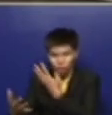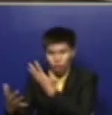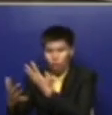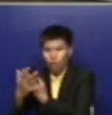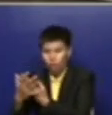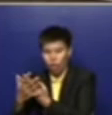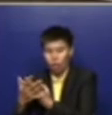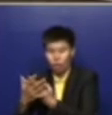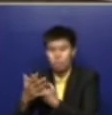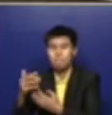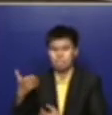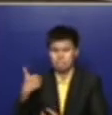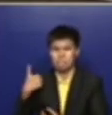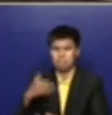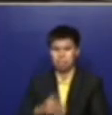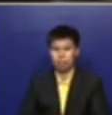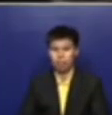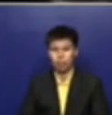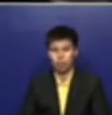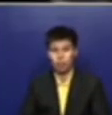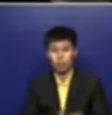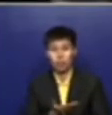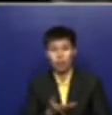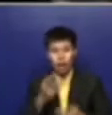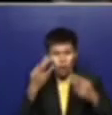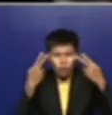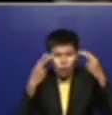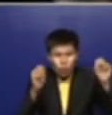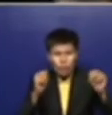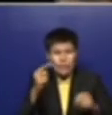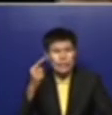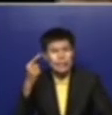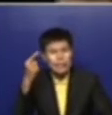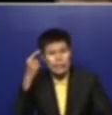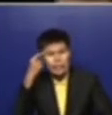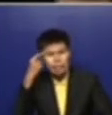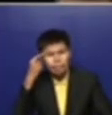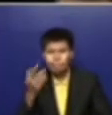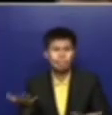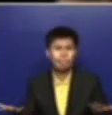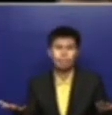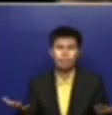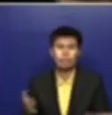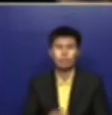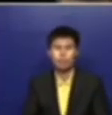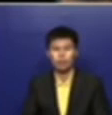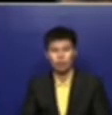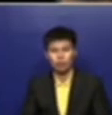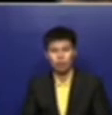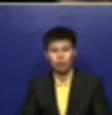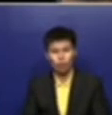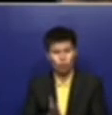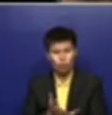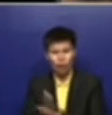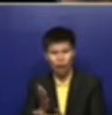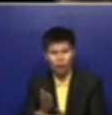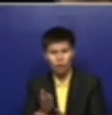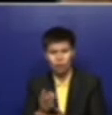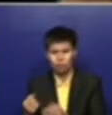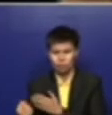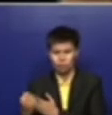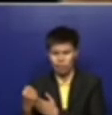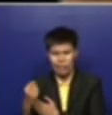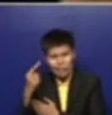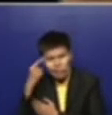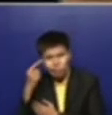ครับนายกรัฐมนตรีคิดได้อย่างไรฮะรัฐมนตรีคิดได้อย่างไรฝ่ายความมั่นคงคิดได้อย่างไร